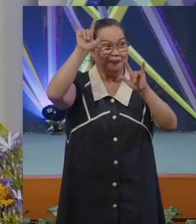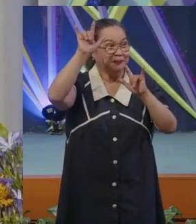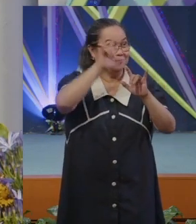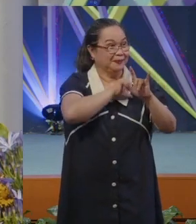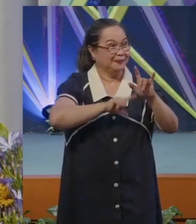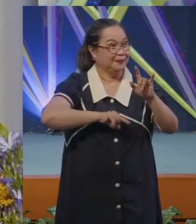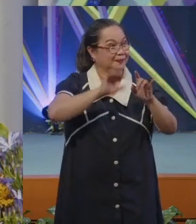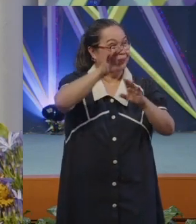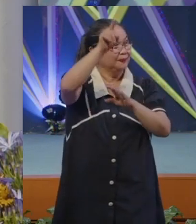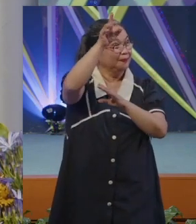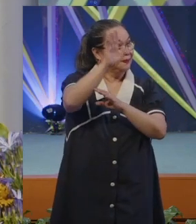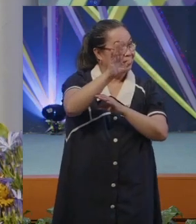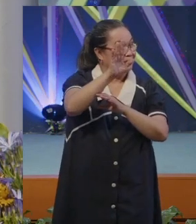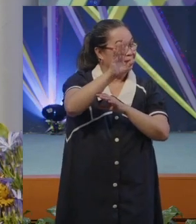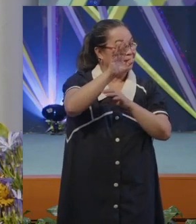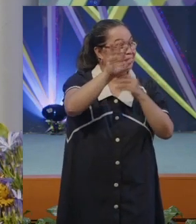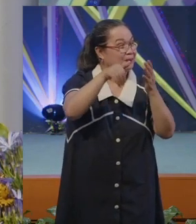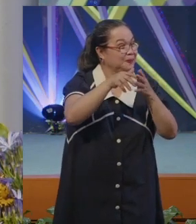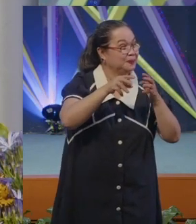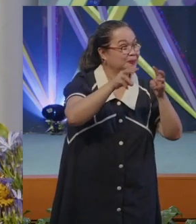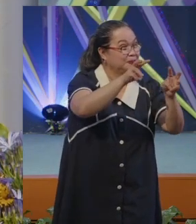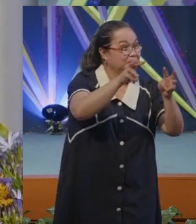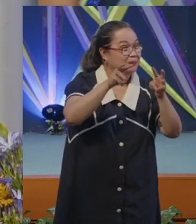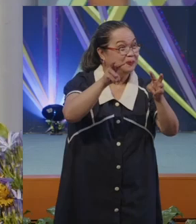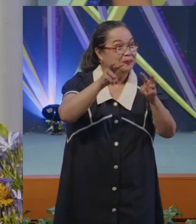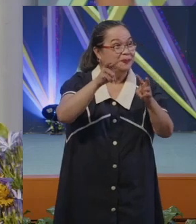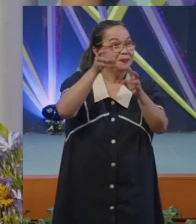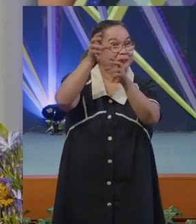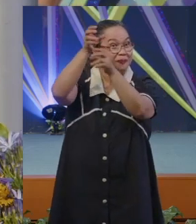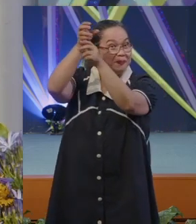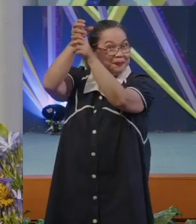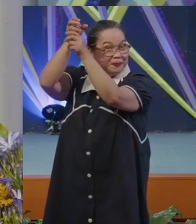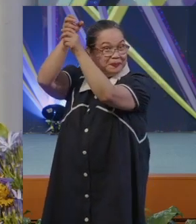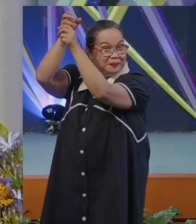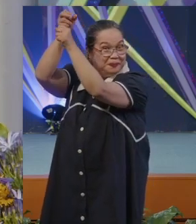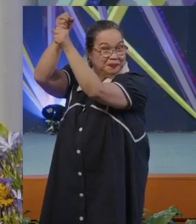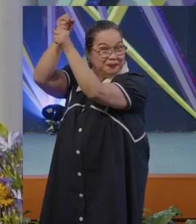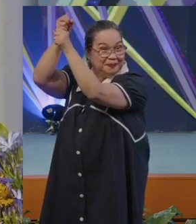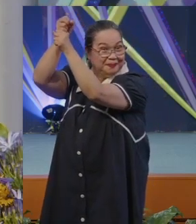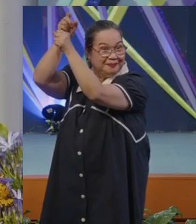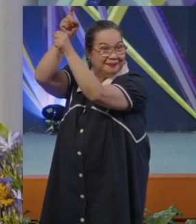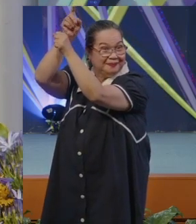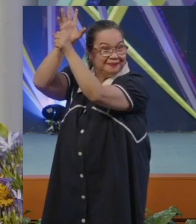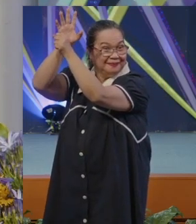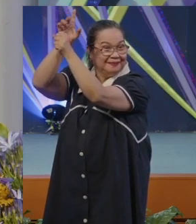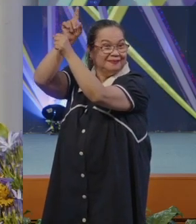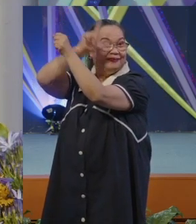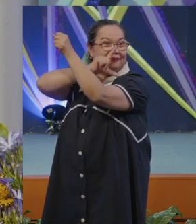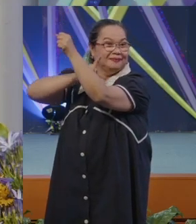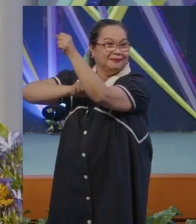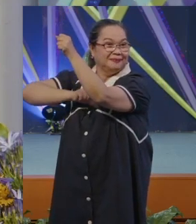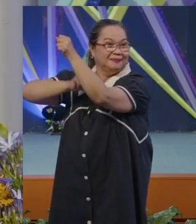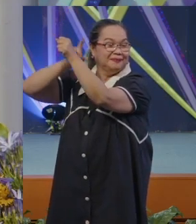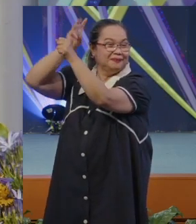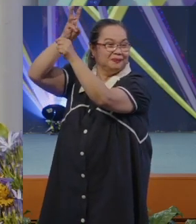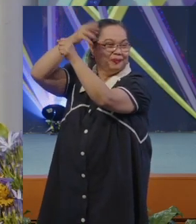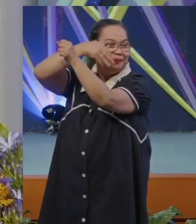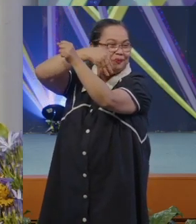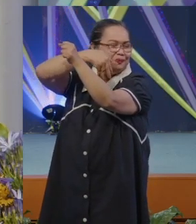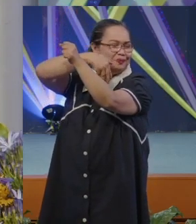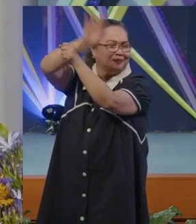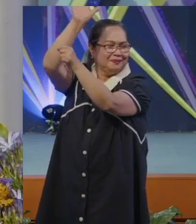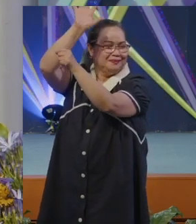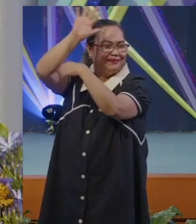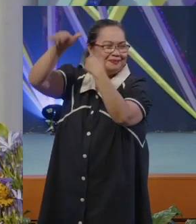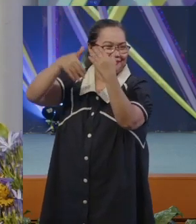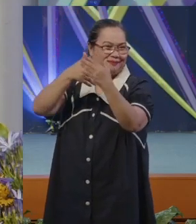God, walking in all His ways, and holding fast to Him, then the Lord will drive out